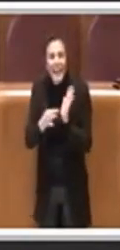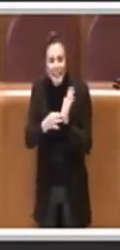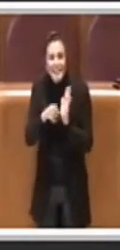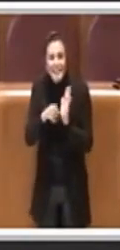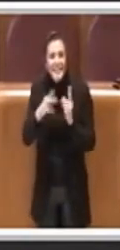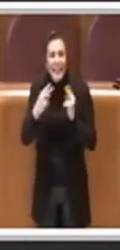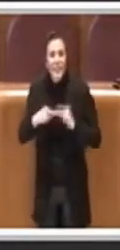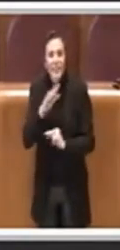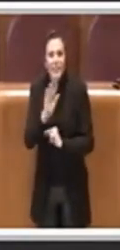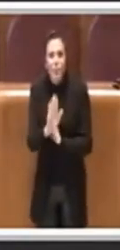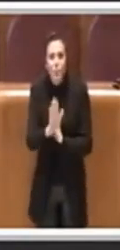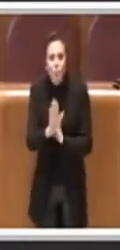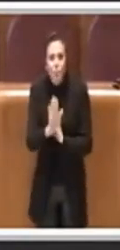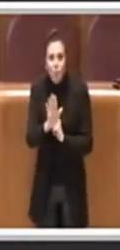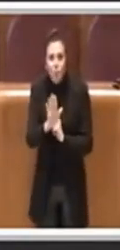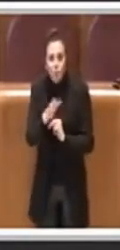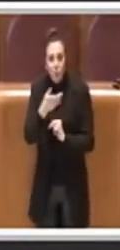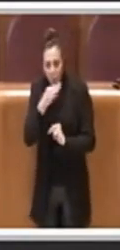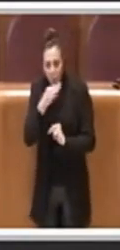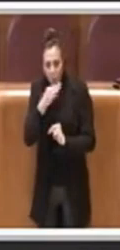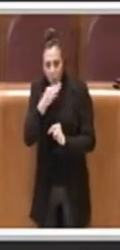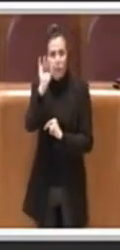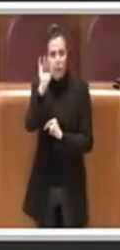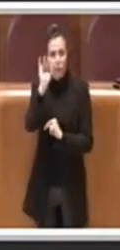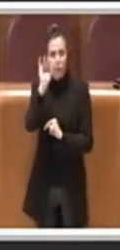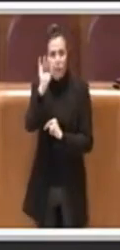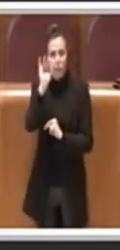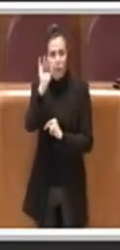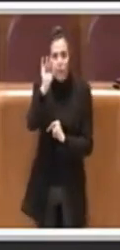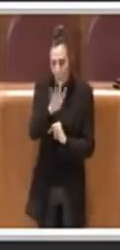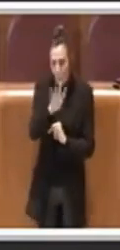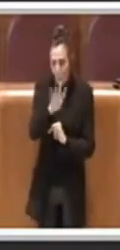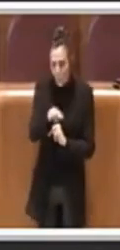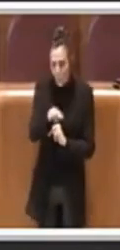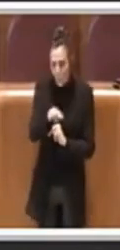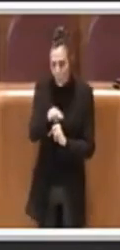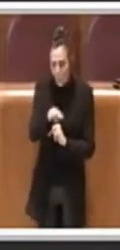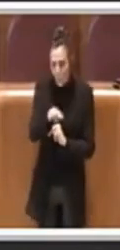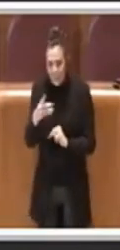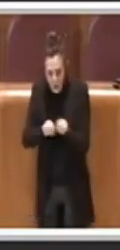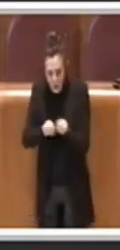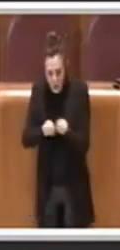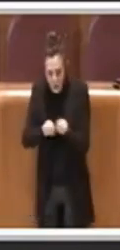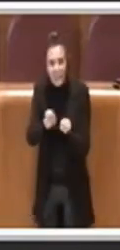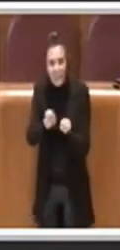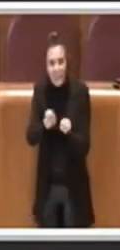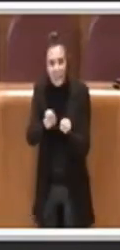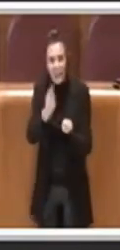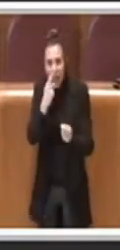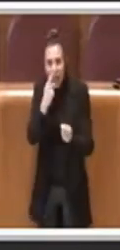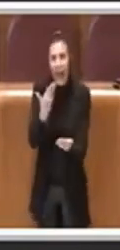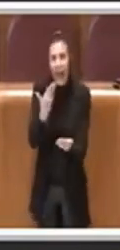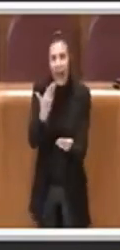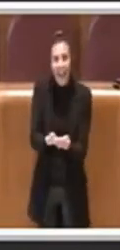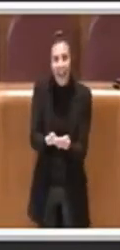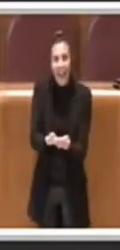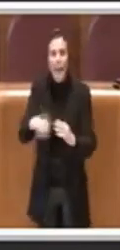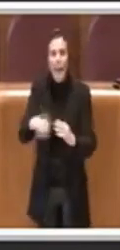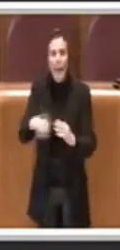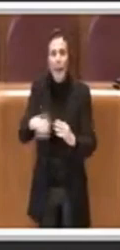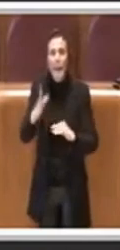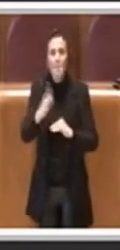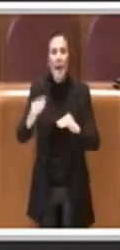e quindi è possibile già a pianificare e sarà possibile quindi puoi gestire adeguatamente la fase successiva di